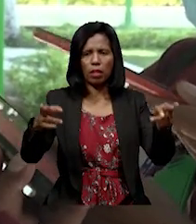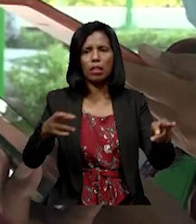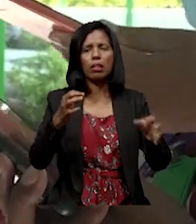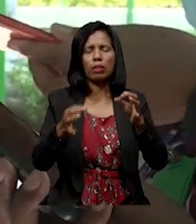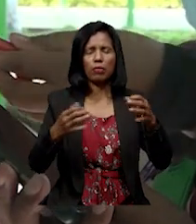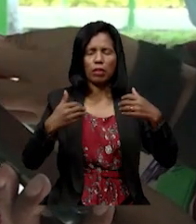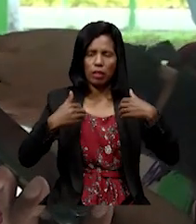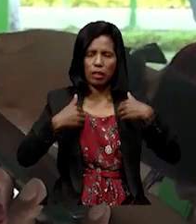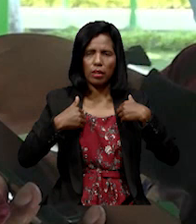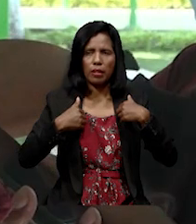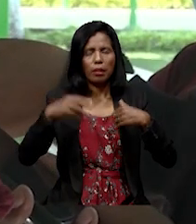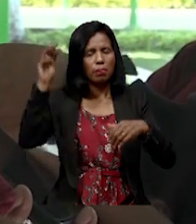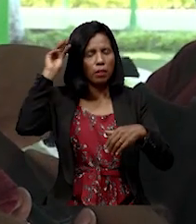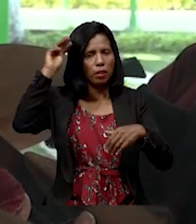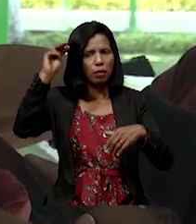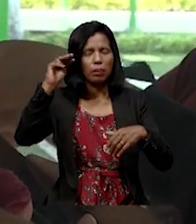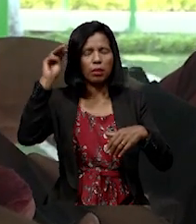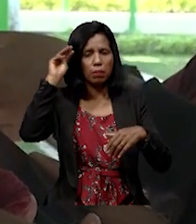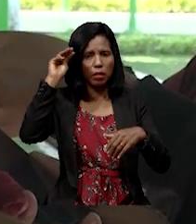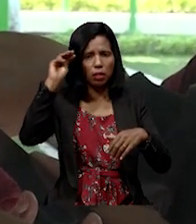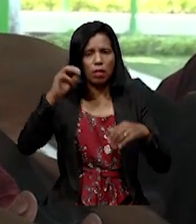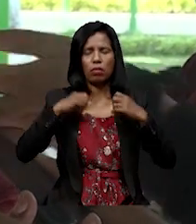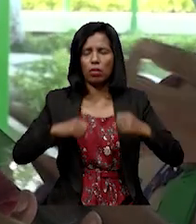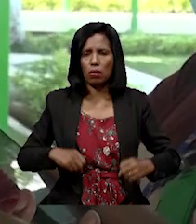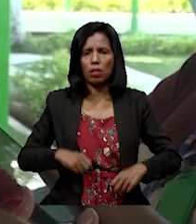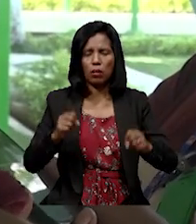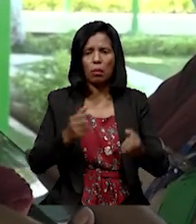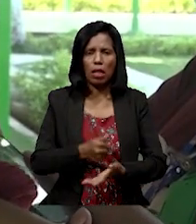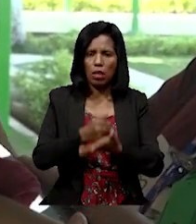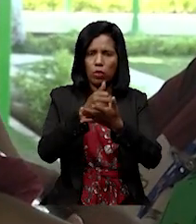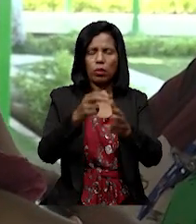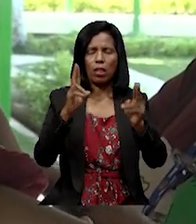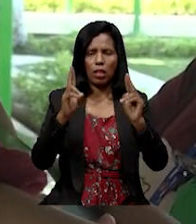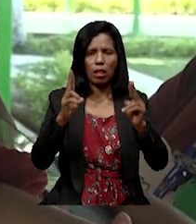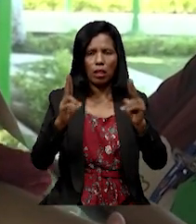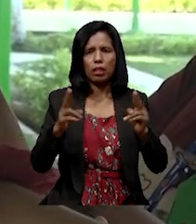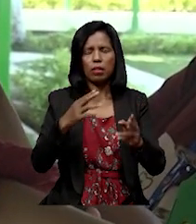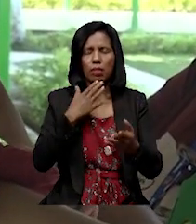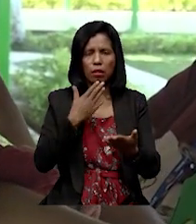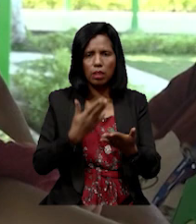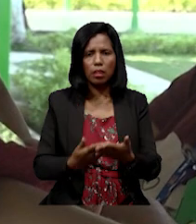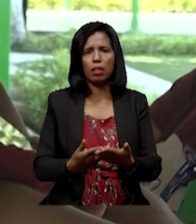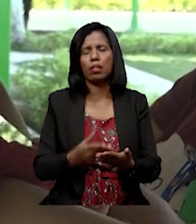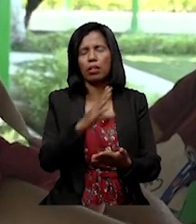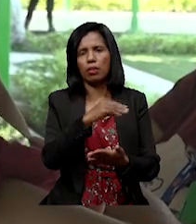ministeru lulu ministeru relevante satu bele fosolusaun alternativa dia kida para itania